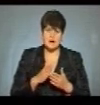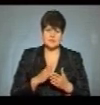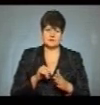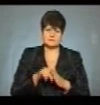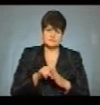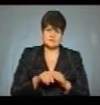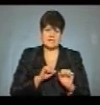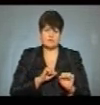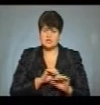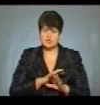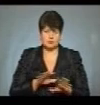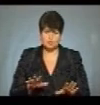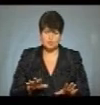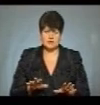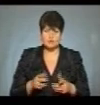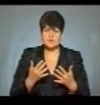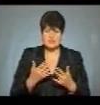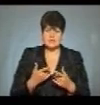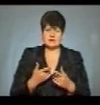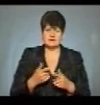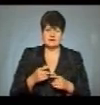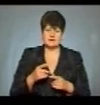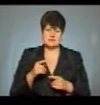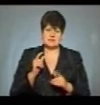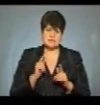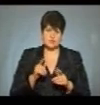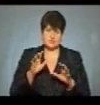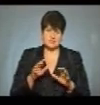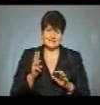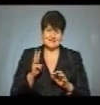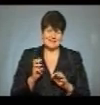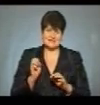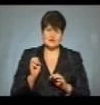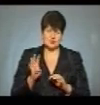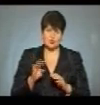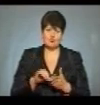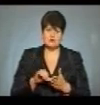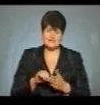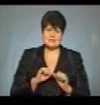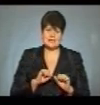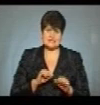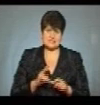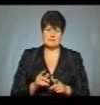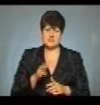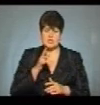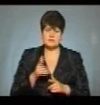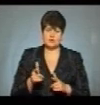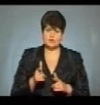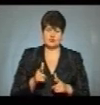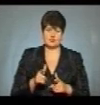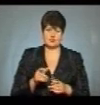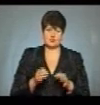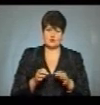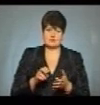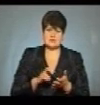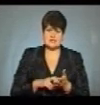захисника чи не буде, оскільки відповідно до статті 314 участь захисника під час підготовчого судового засідання